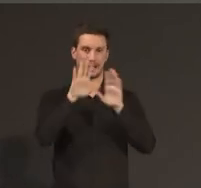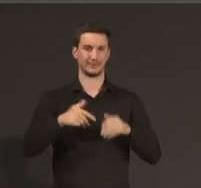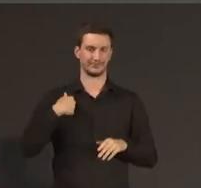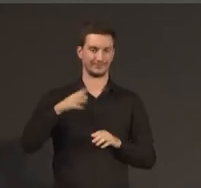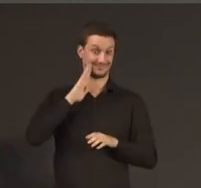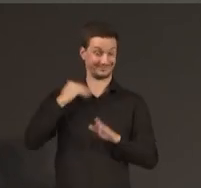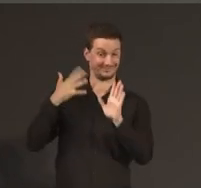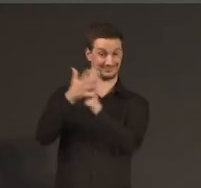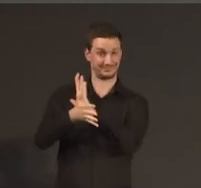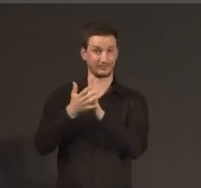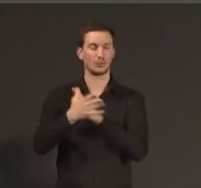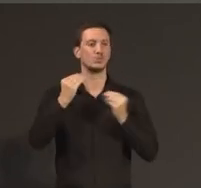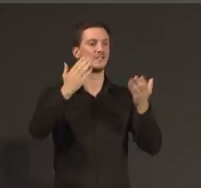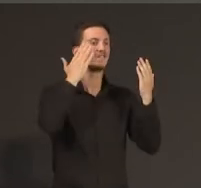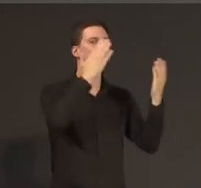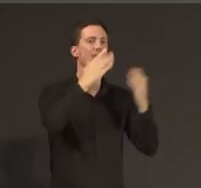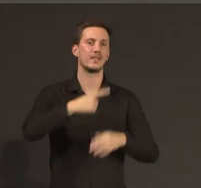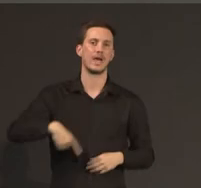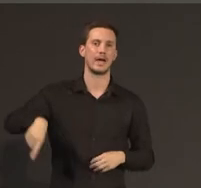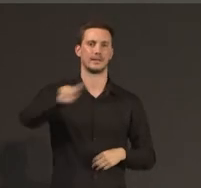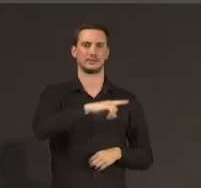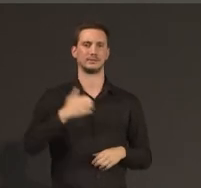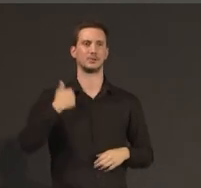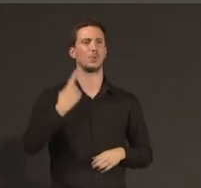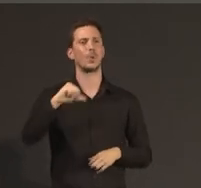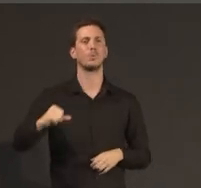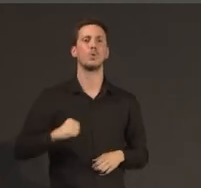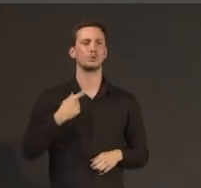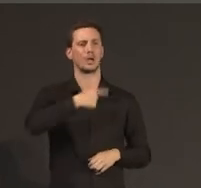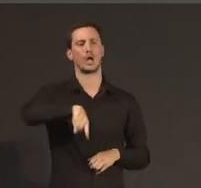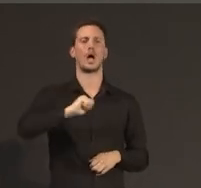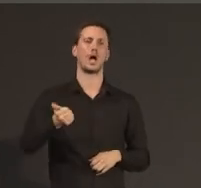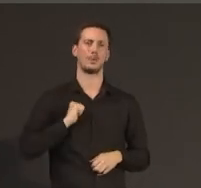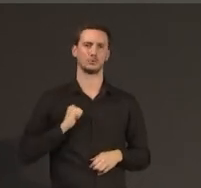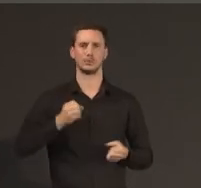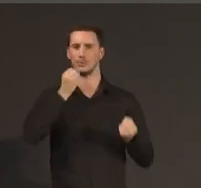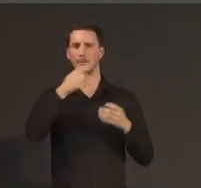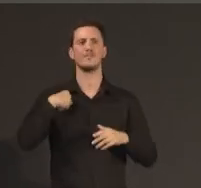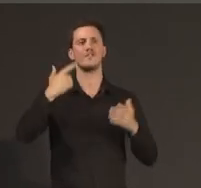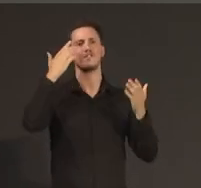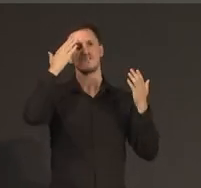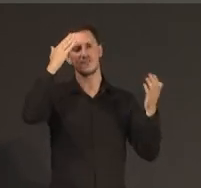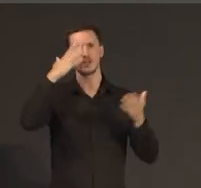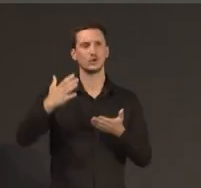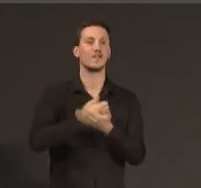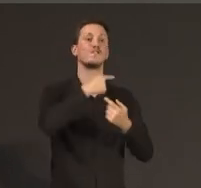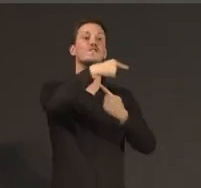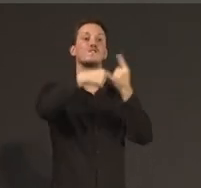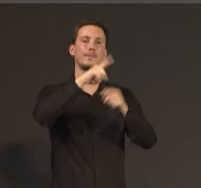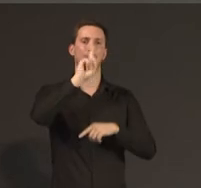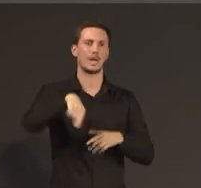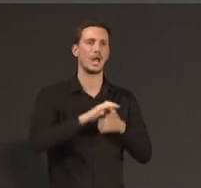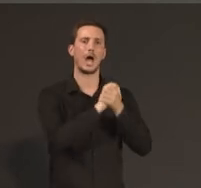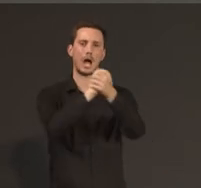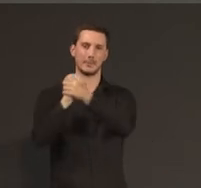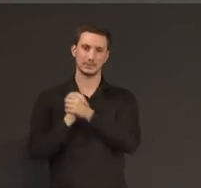deia, moltes felicitats. Heu tingut una oportunitat i l'heu aprofitada. Per tant, moltes felicitats també a la família, a les